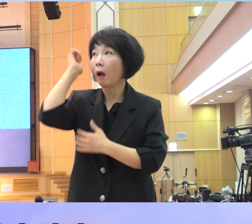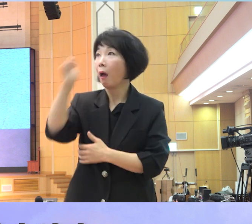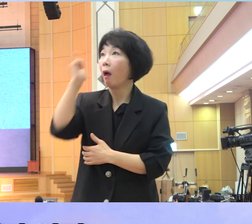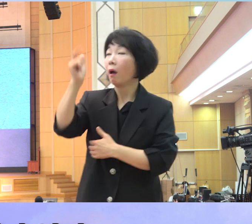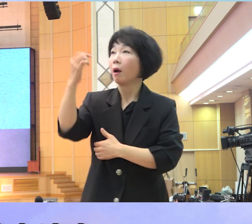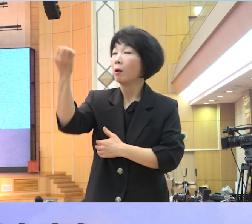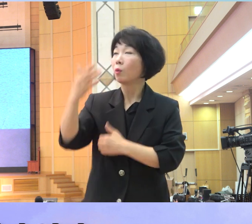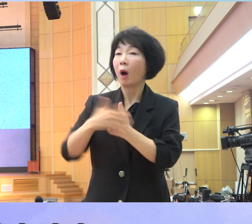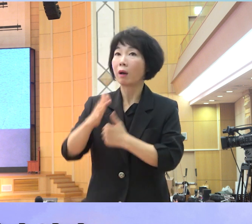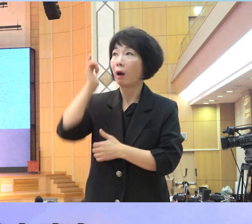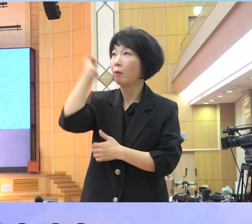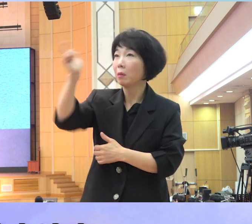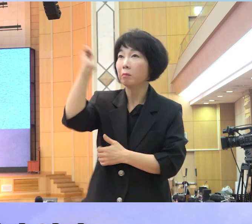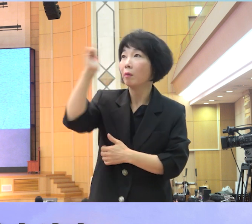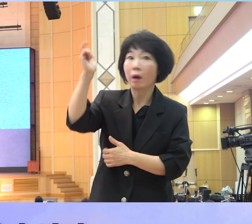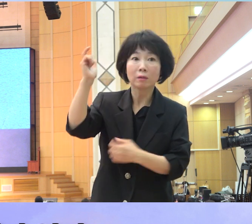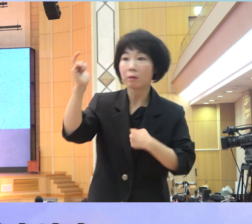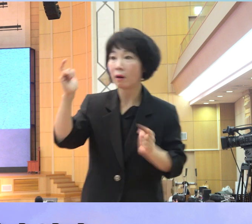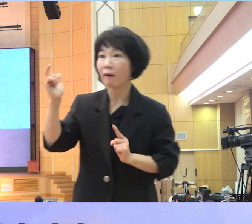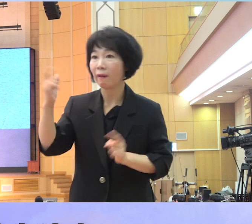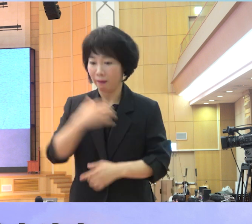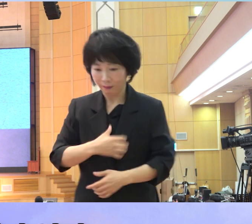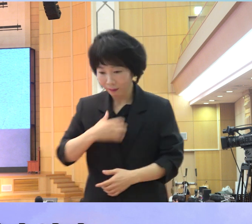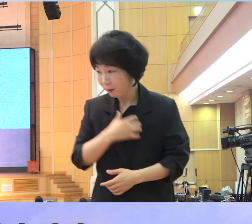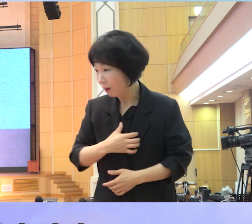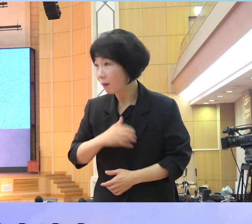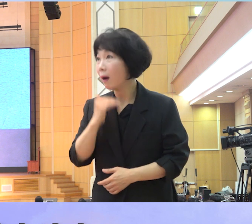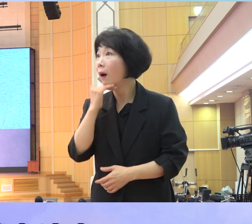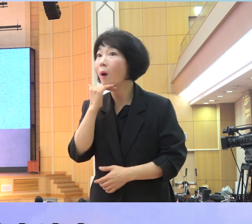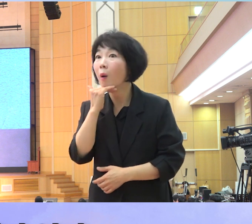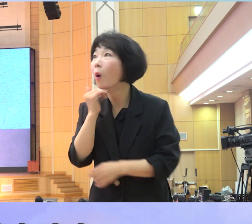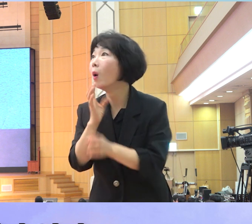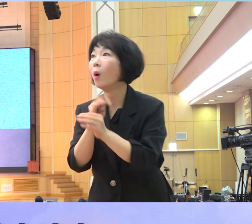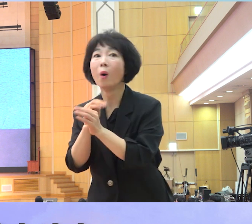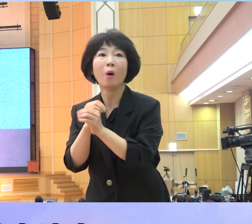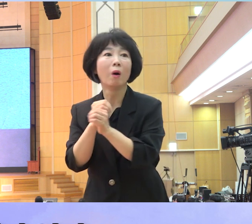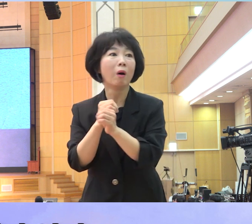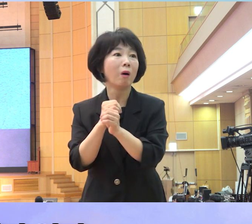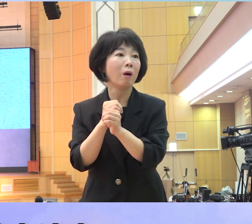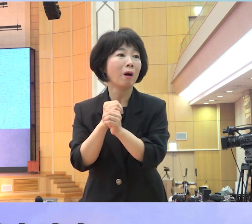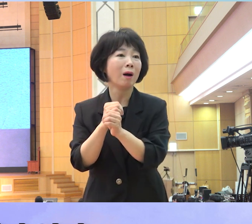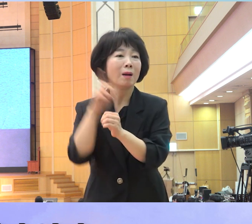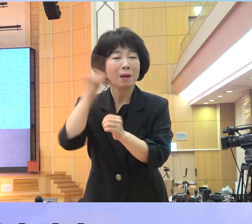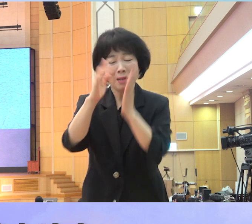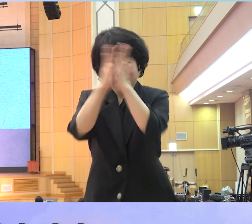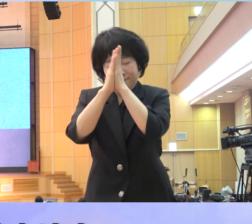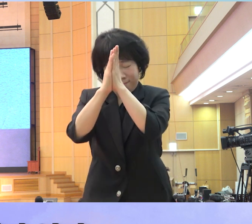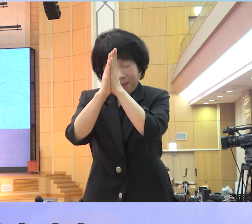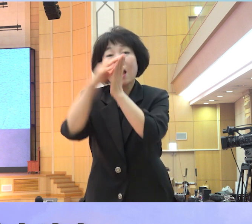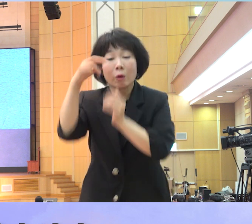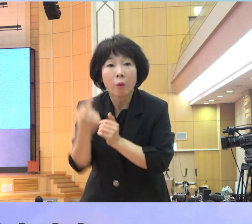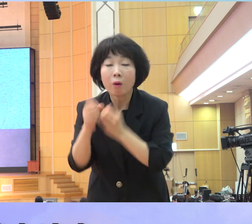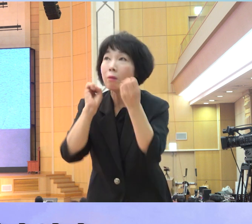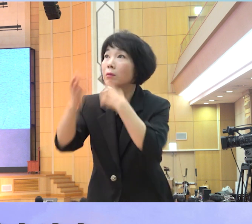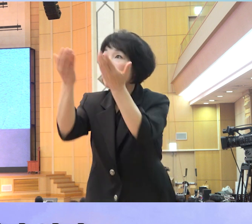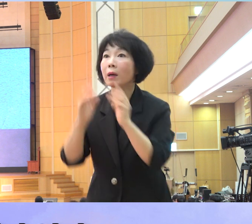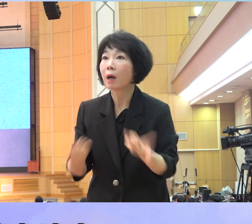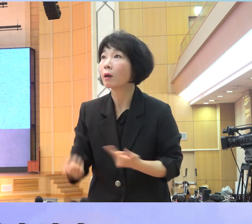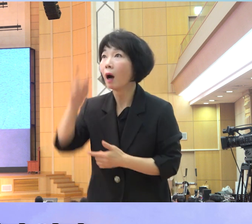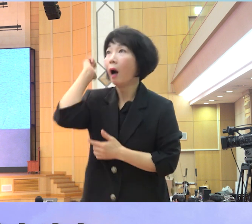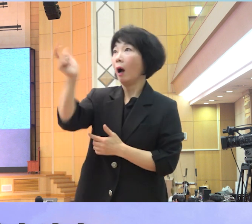당장 이루어지면 좋겠고, 1, 2년 안에 이루어지면 좋겠는데 하몽차사예요. 어떨 때는. 그럴 때 우리는